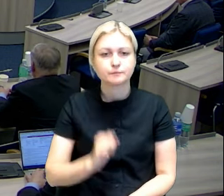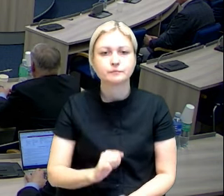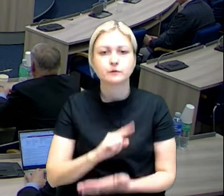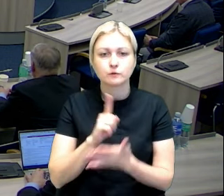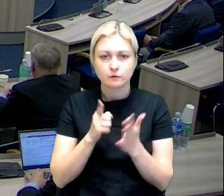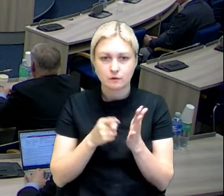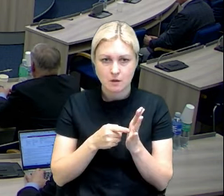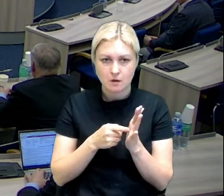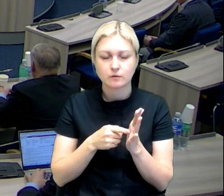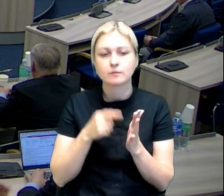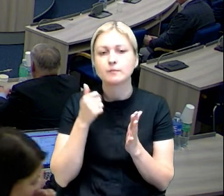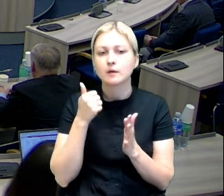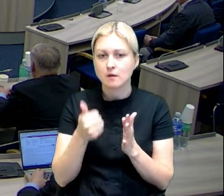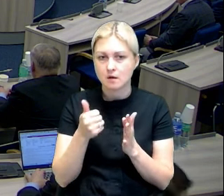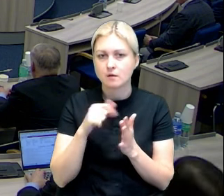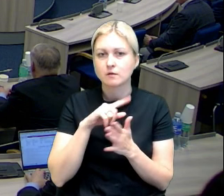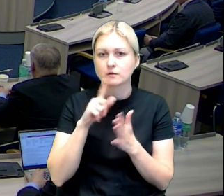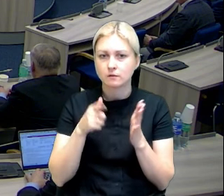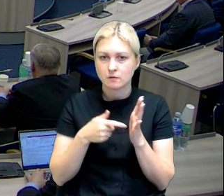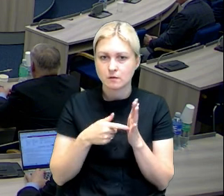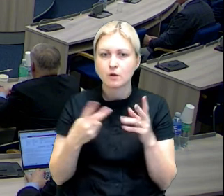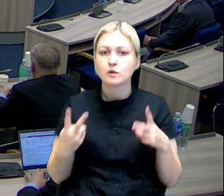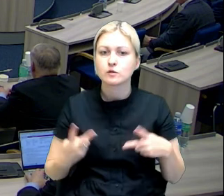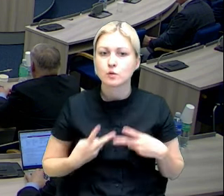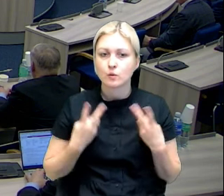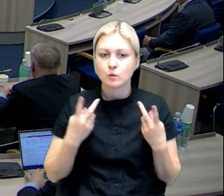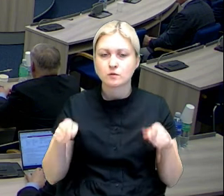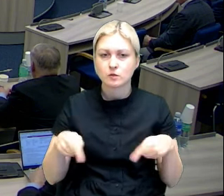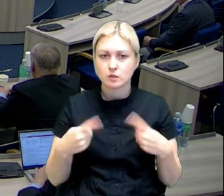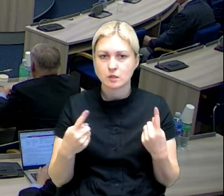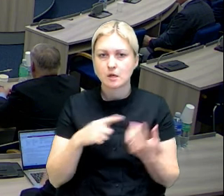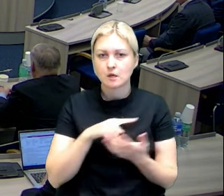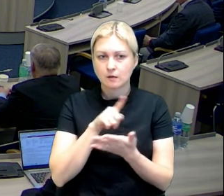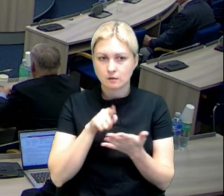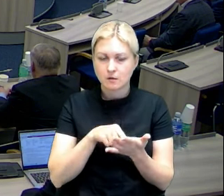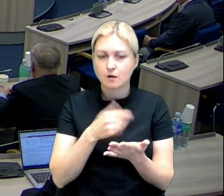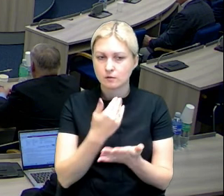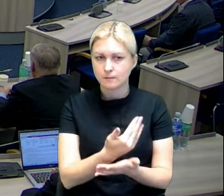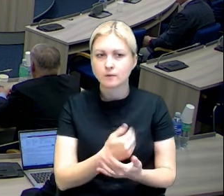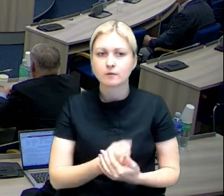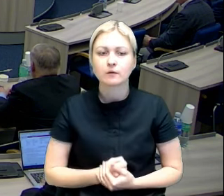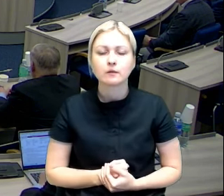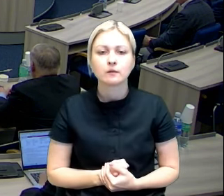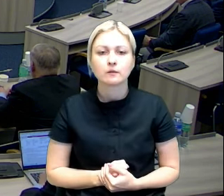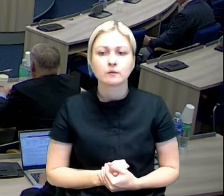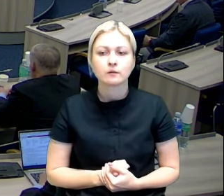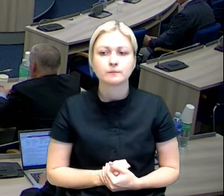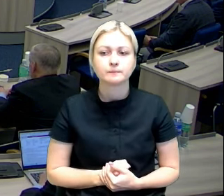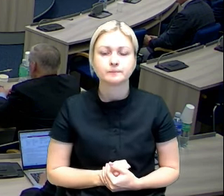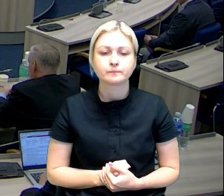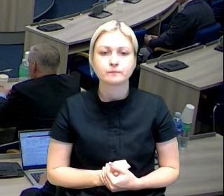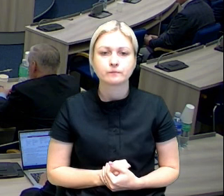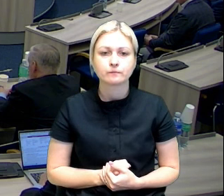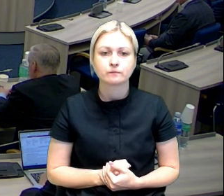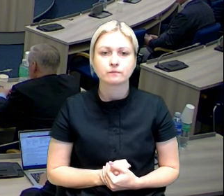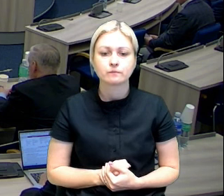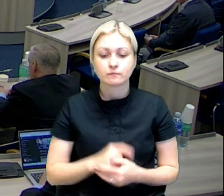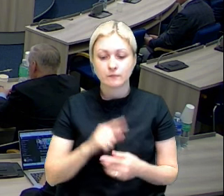klausimas džiaugiuosi kad jūs jį keliate noriu pasakyti kad per šiuos